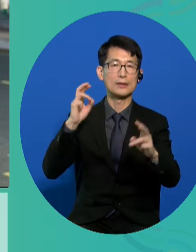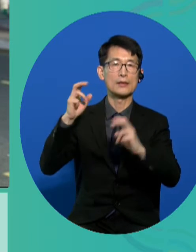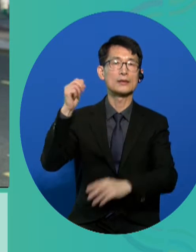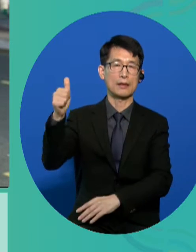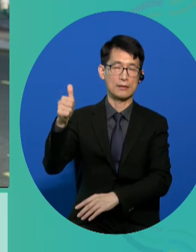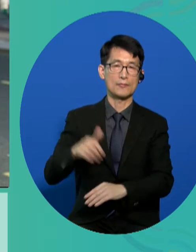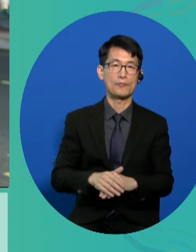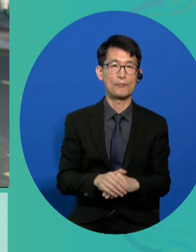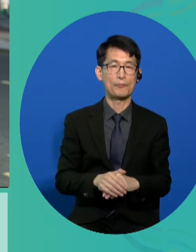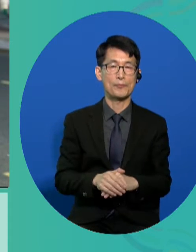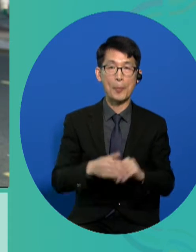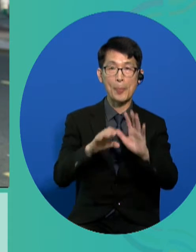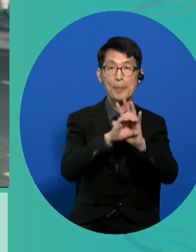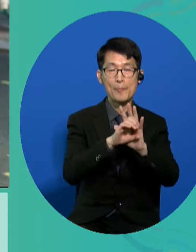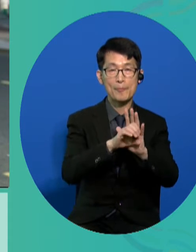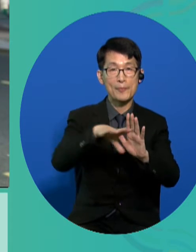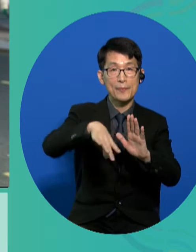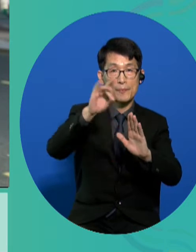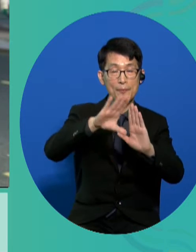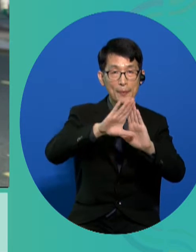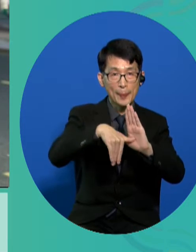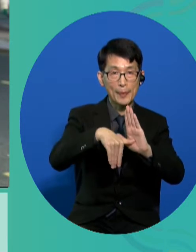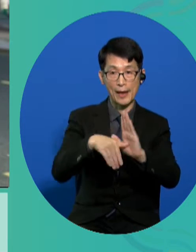코로나 팬데믹 초기에 이